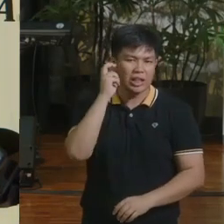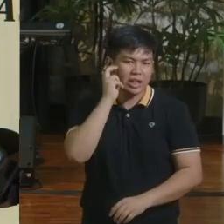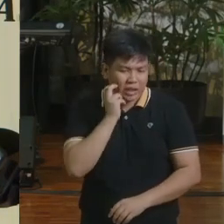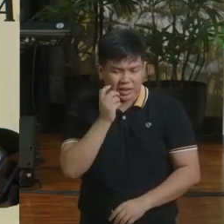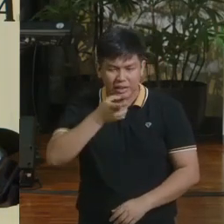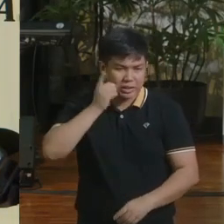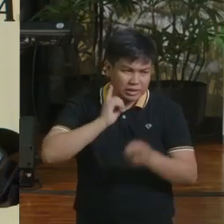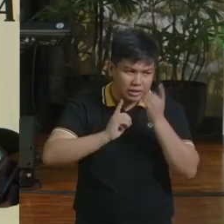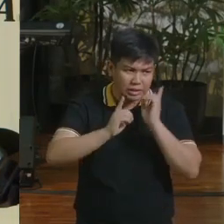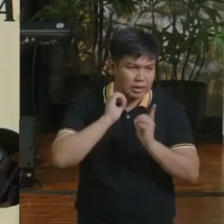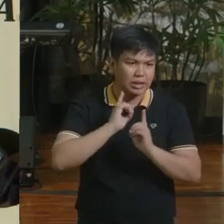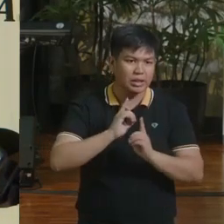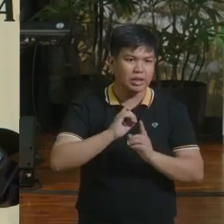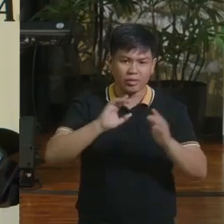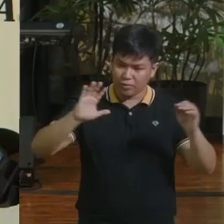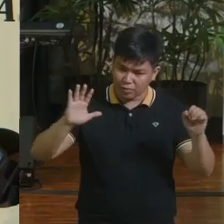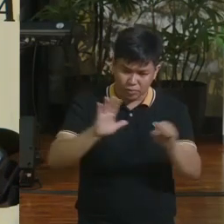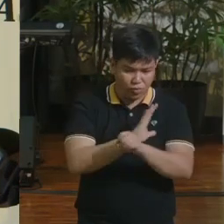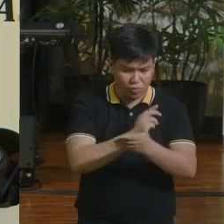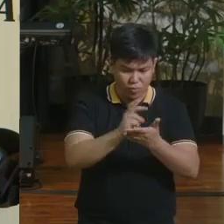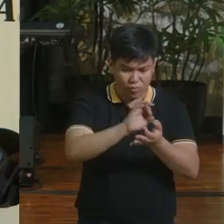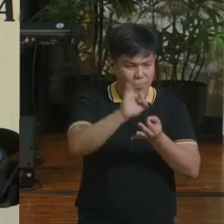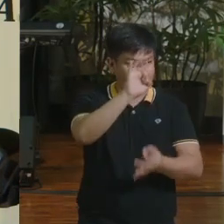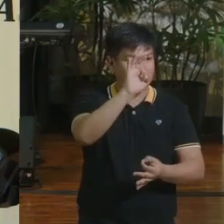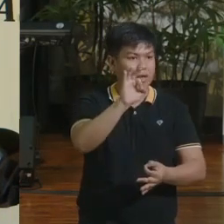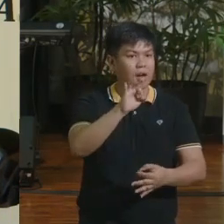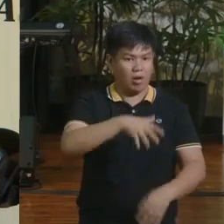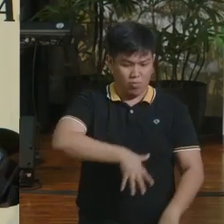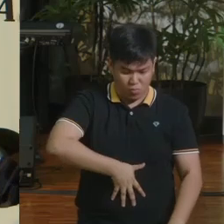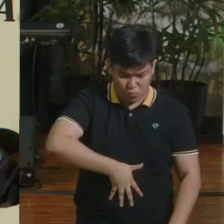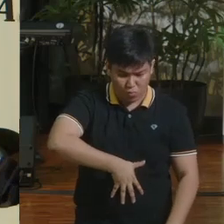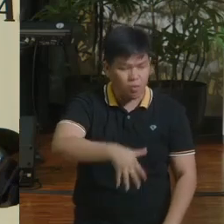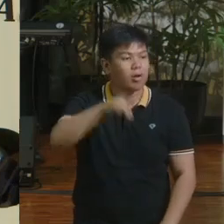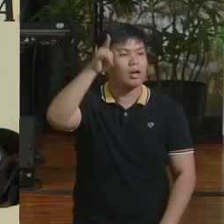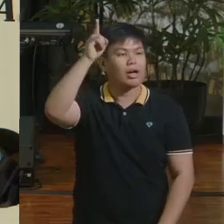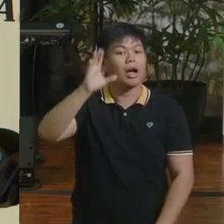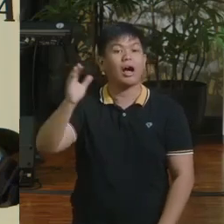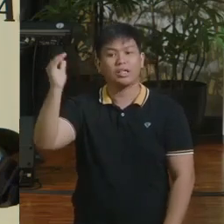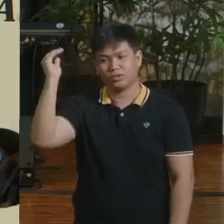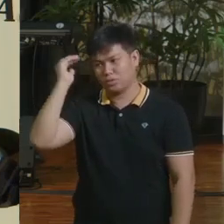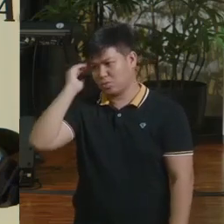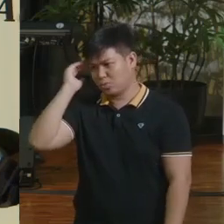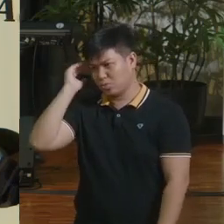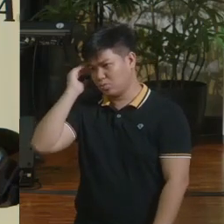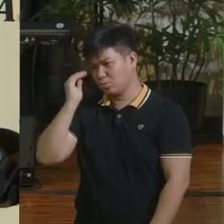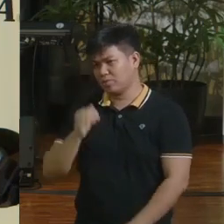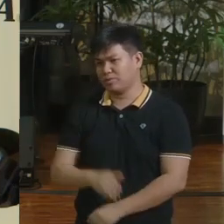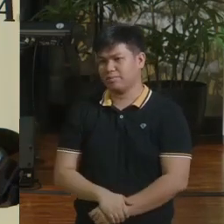be filled with the Holy Spirit, even from his mother's womb.